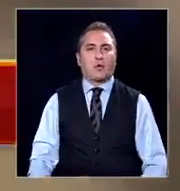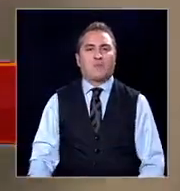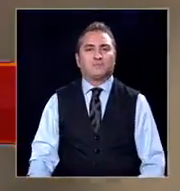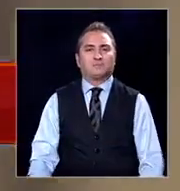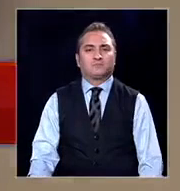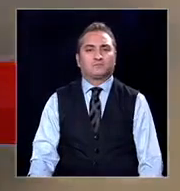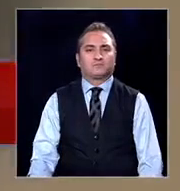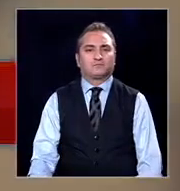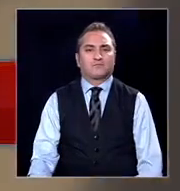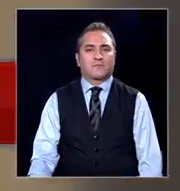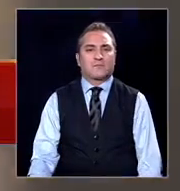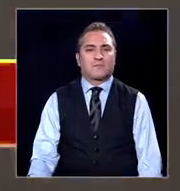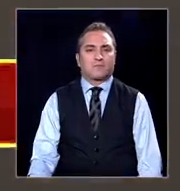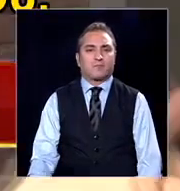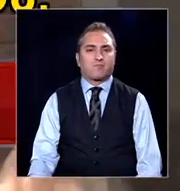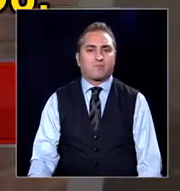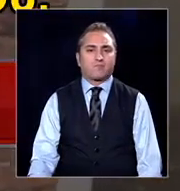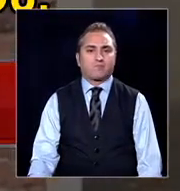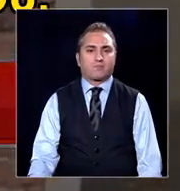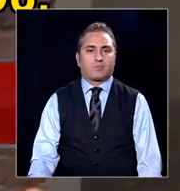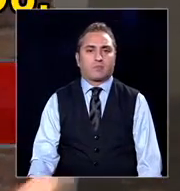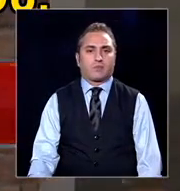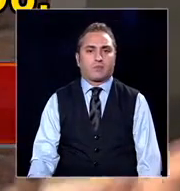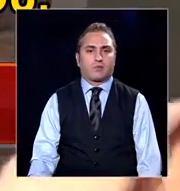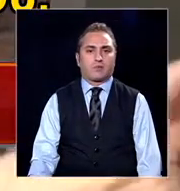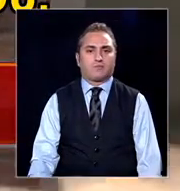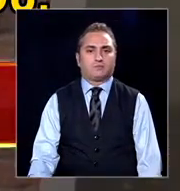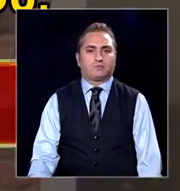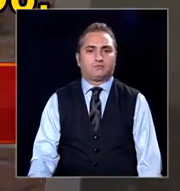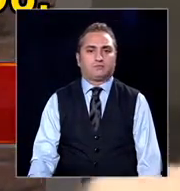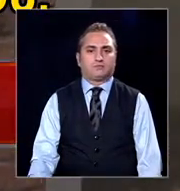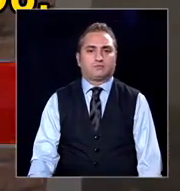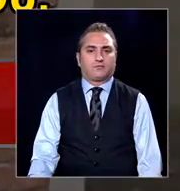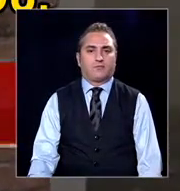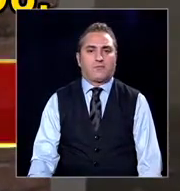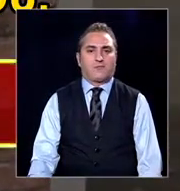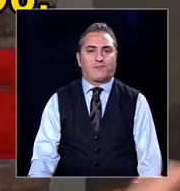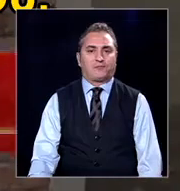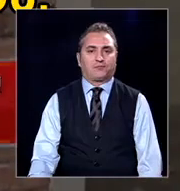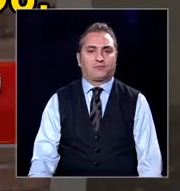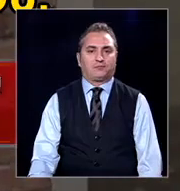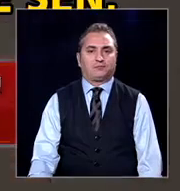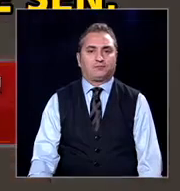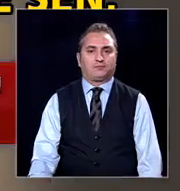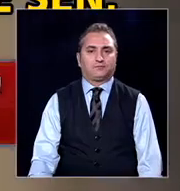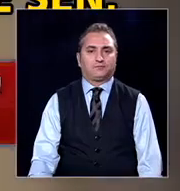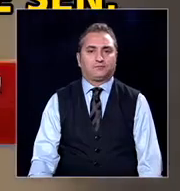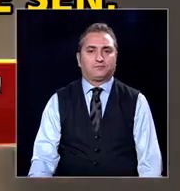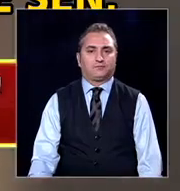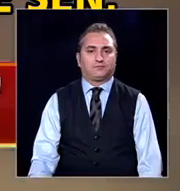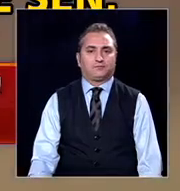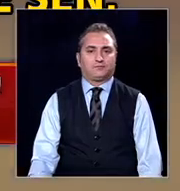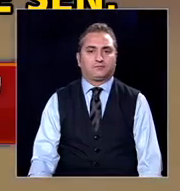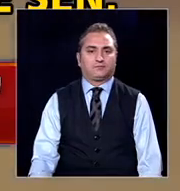bak. Adı ne? Adı ne? Bir adam, ne? Taf. Bir şahıs yanıma gelip bu gece takılalım mı diye bana bir tacizde bulundu. Adın